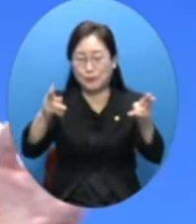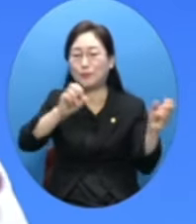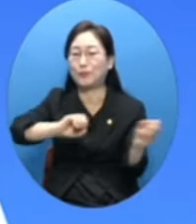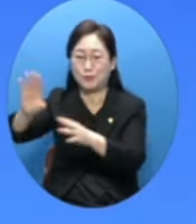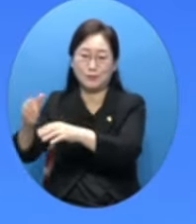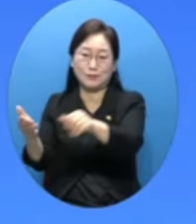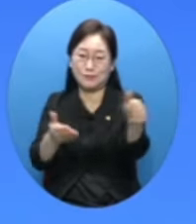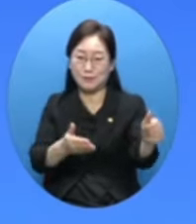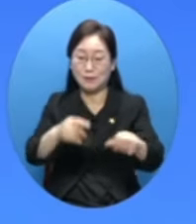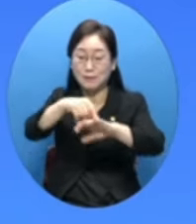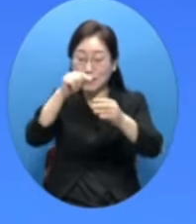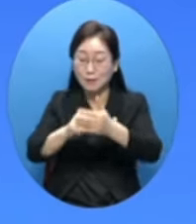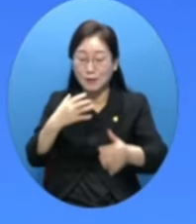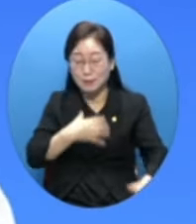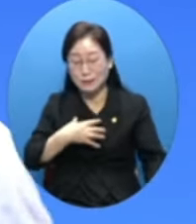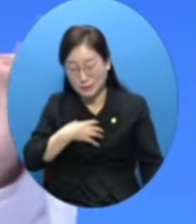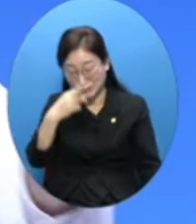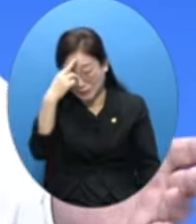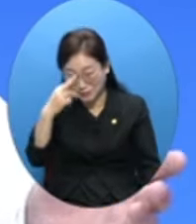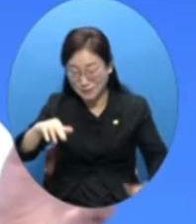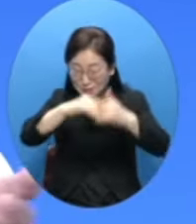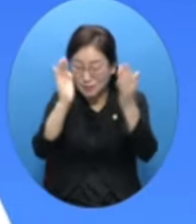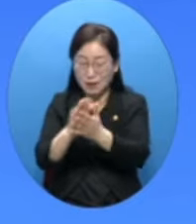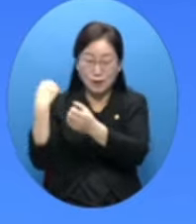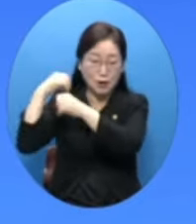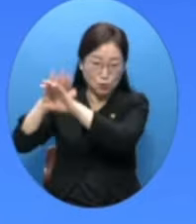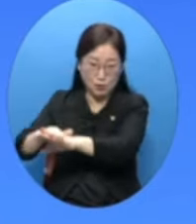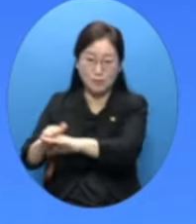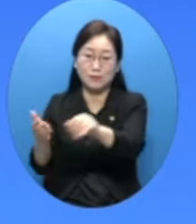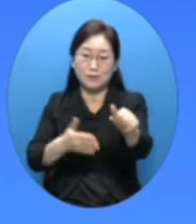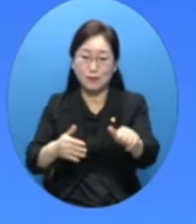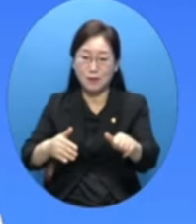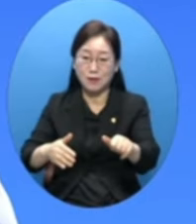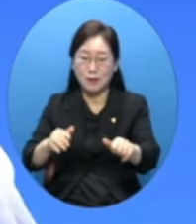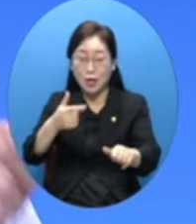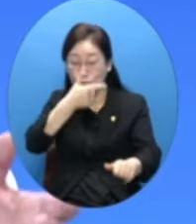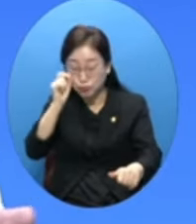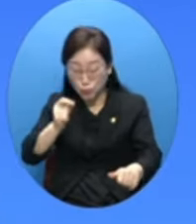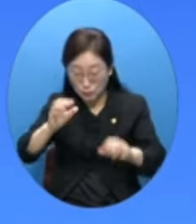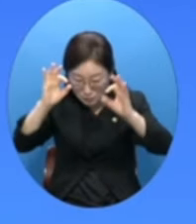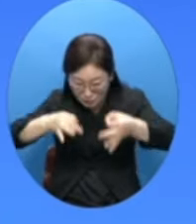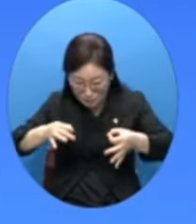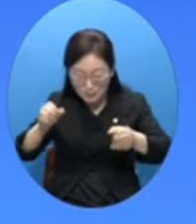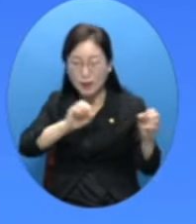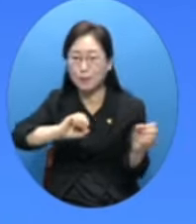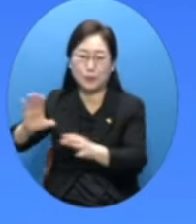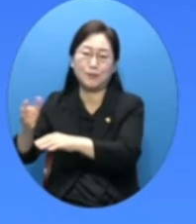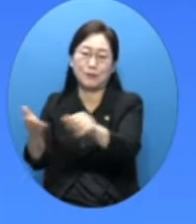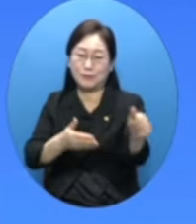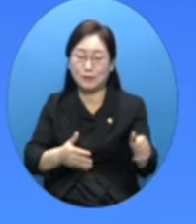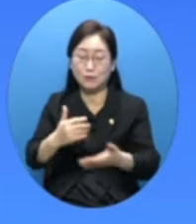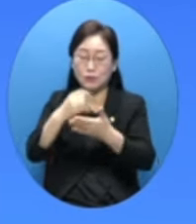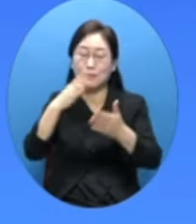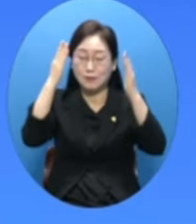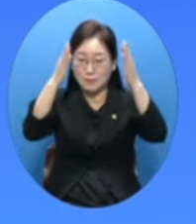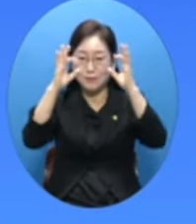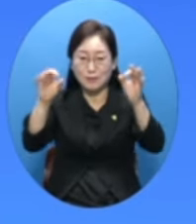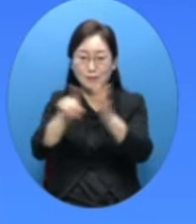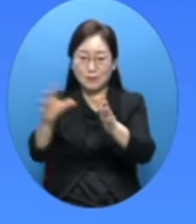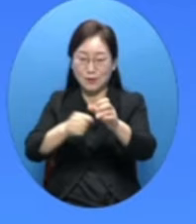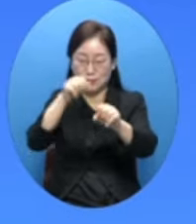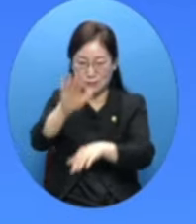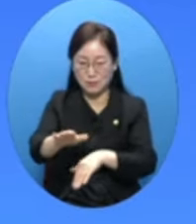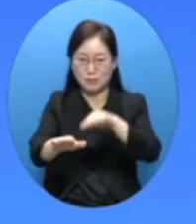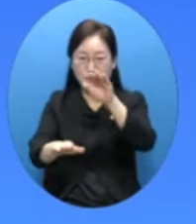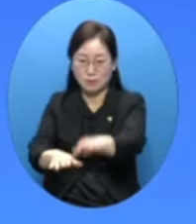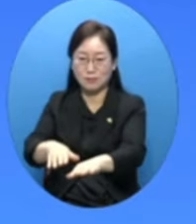바랍니다. 마음의 염려, 거짓, 다 내려놓으시기 바랍니다. 여러분의 모든 부족한 점을 다 내려놓으시기 바랍니다. 그리고 주님만 바라보고 믿음으로 전진,